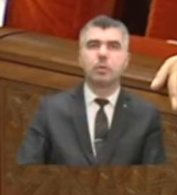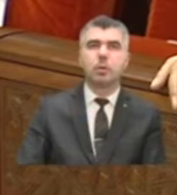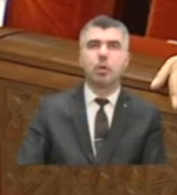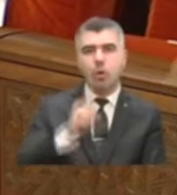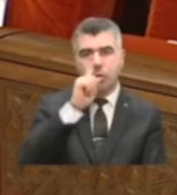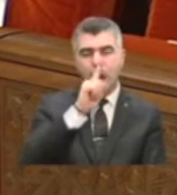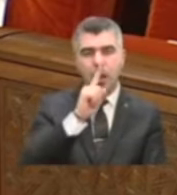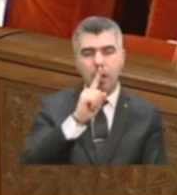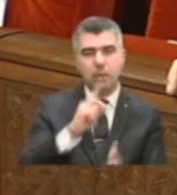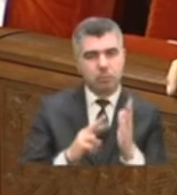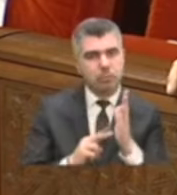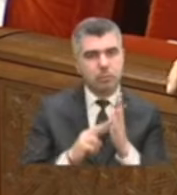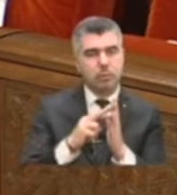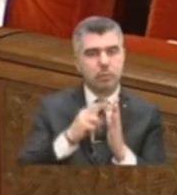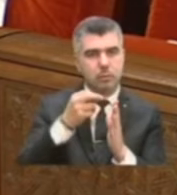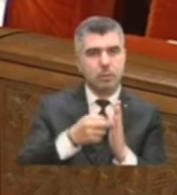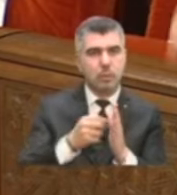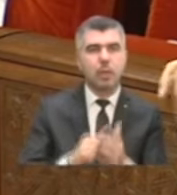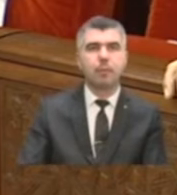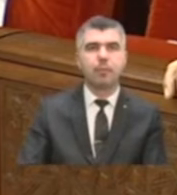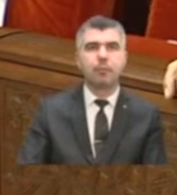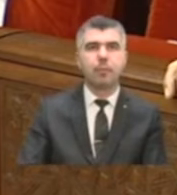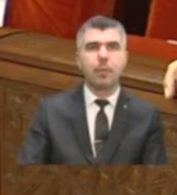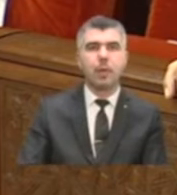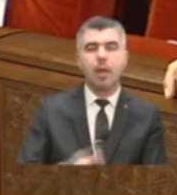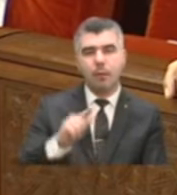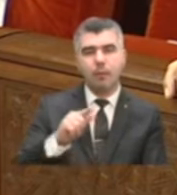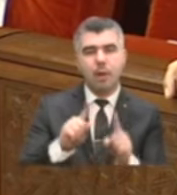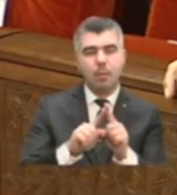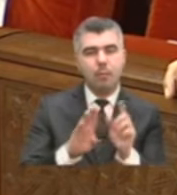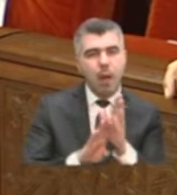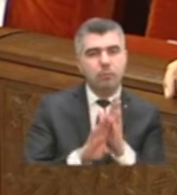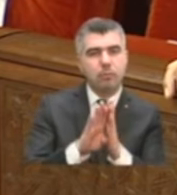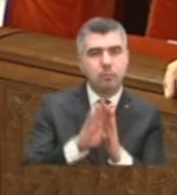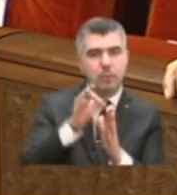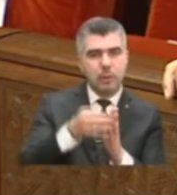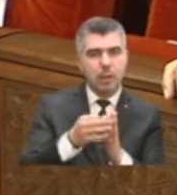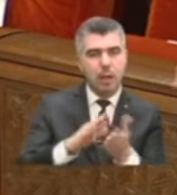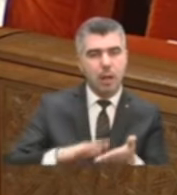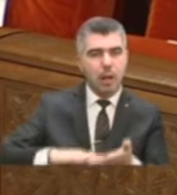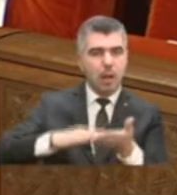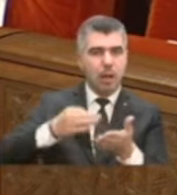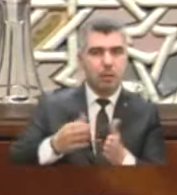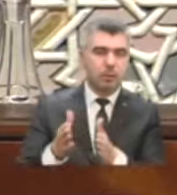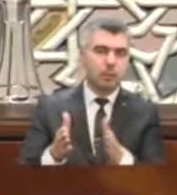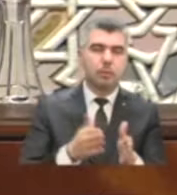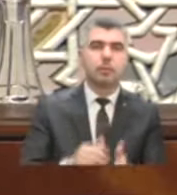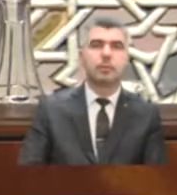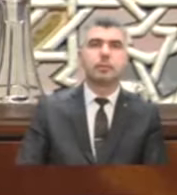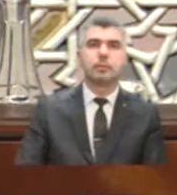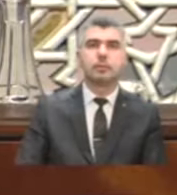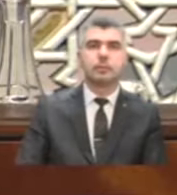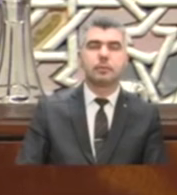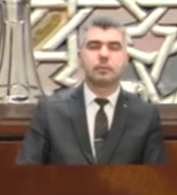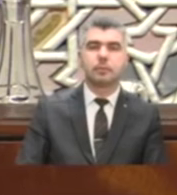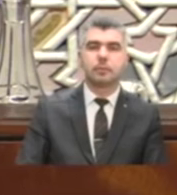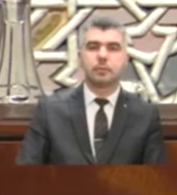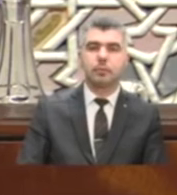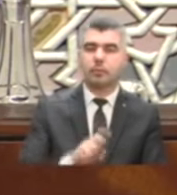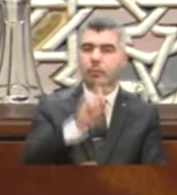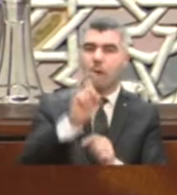شاء الله غادي نوصلوا لواحد المستوى اللي غادي يرضي المواطن المغربي. شكرا. تعقيب السيد النائب